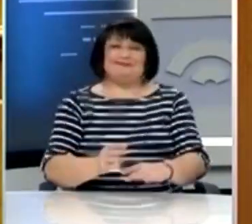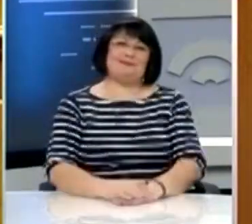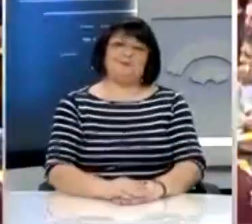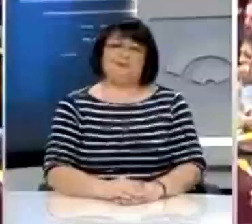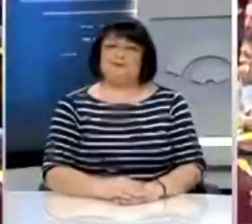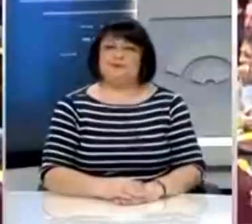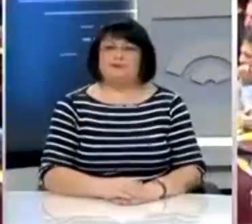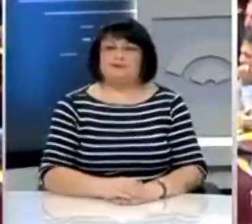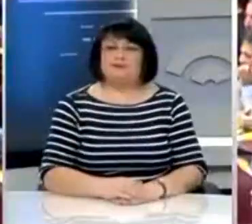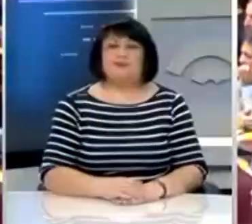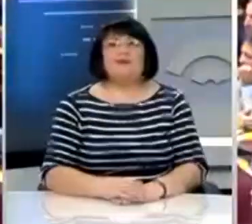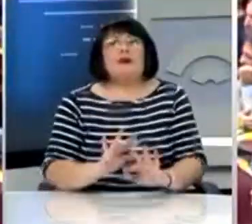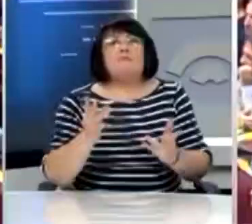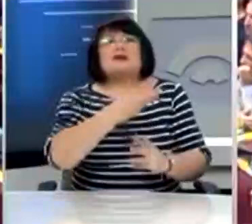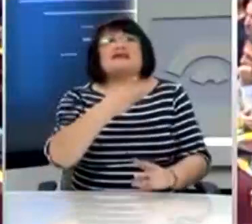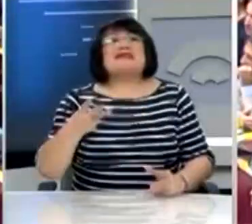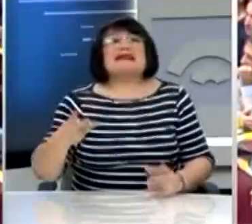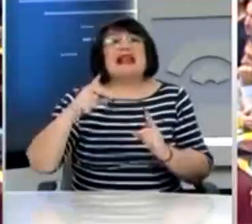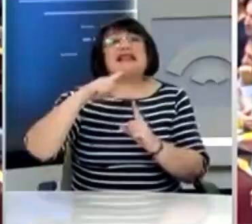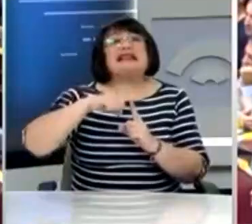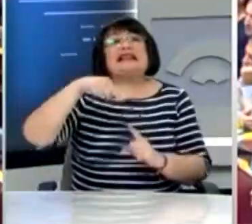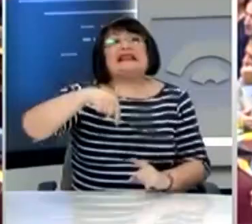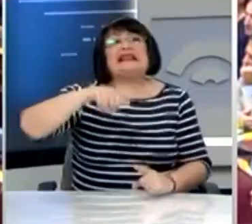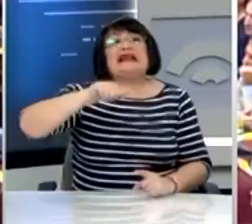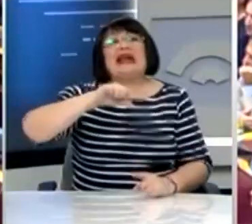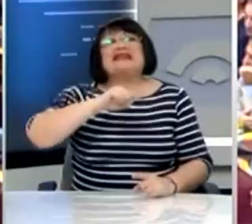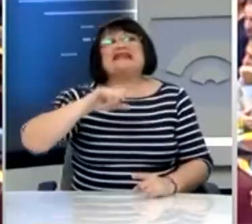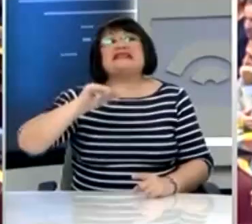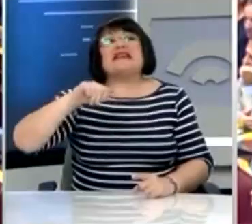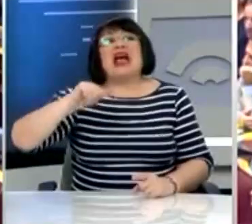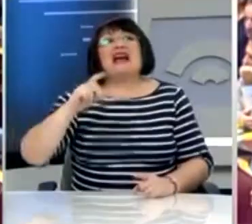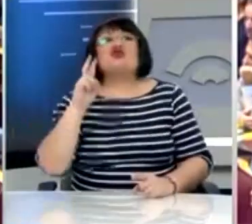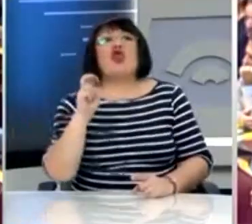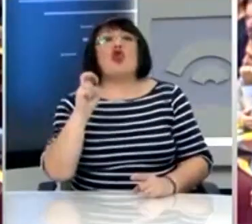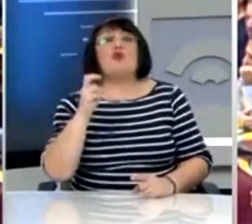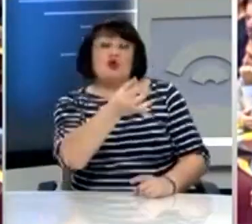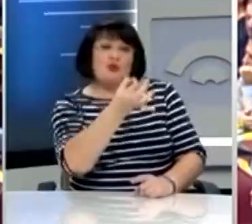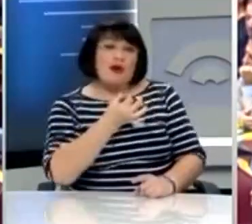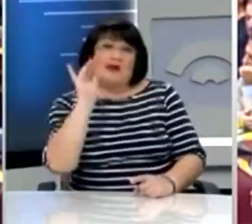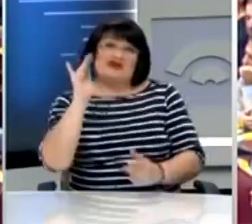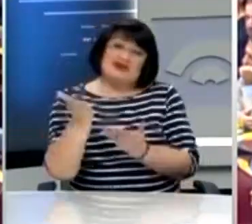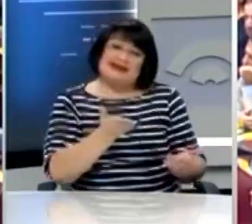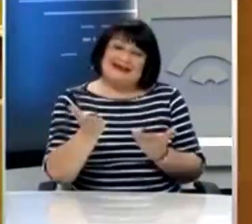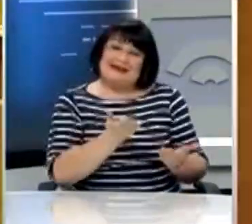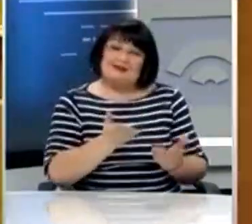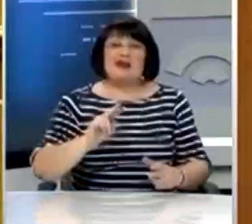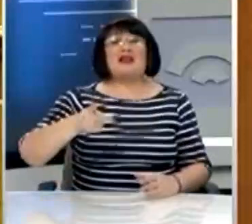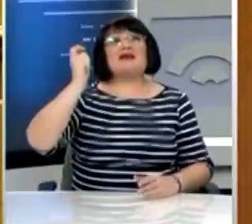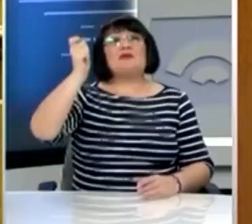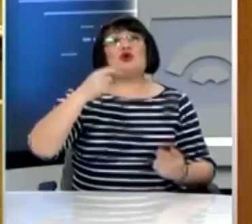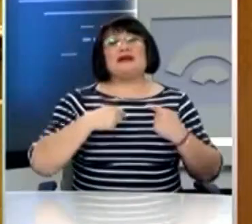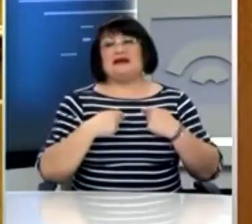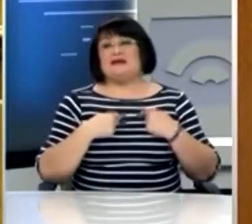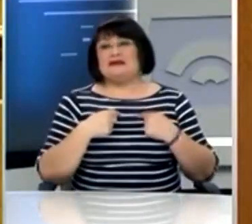πού ήταν ο ΣΥΡΙΖΑ και η κυρία Τασία που τους προσκαλούσε όλους αυτούς που πολλαπλασιάστηκαν? Στην αντιπολίτευση.